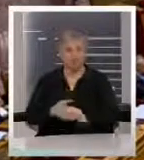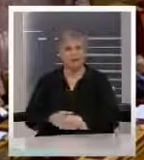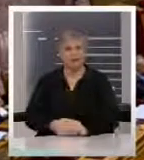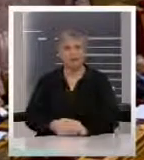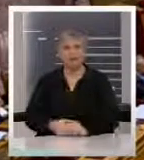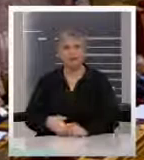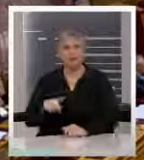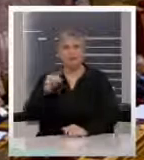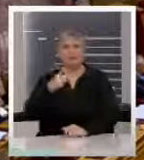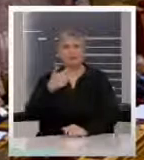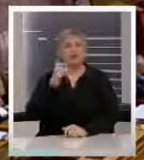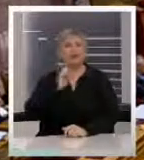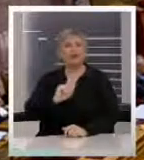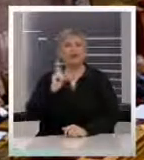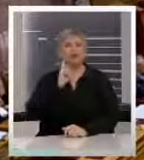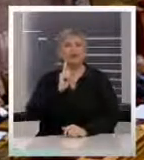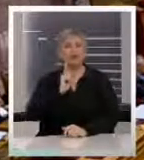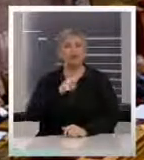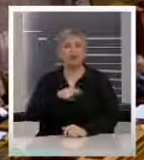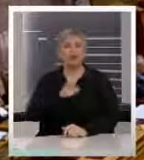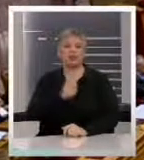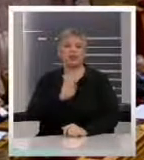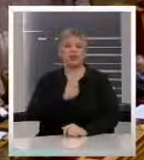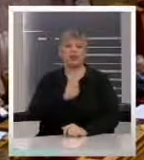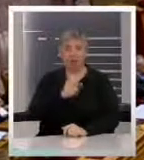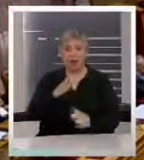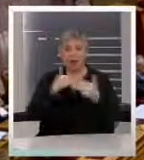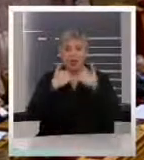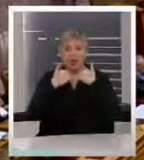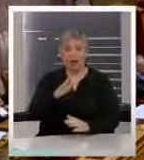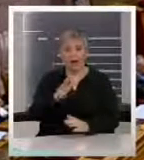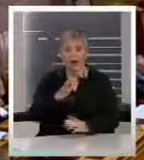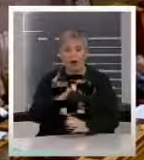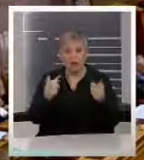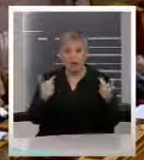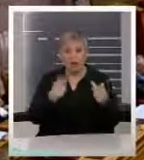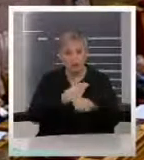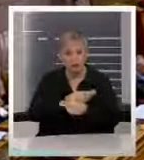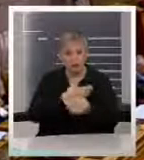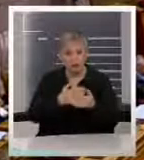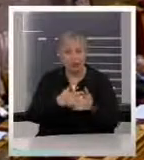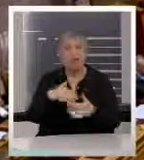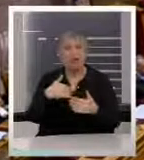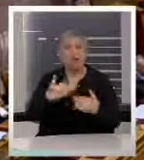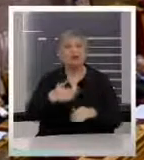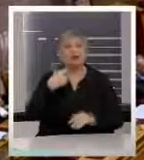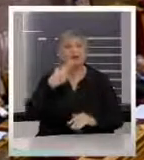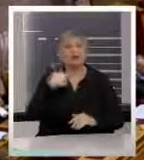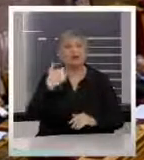Κύριε Πρόεδρε. Κυρία Βούλτευση, αν δεν μπορείτε να σταματήσετε, σας παρακαλώ κάντε ένα διάλειμμα. Ατομικό.